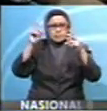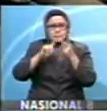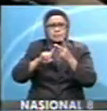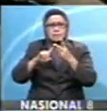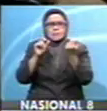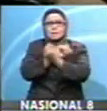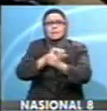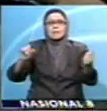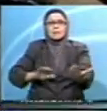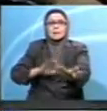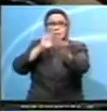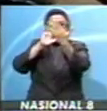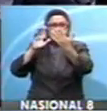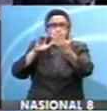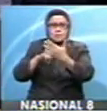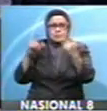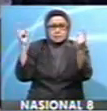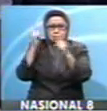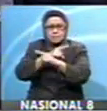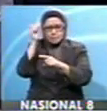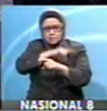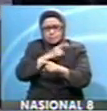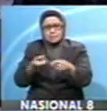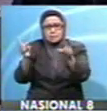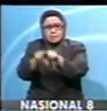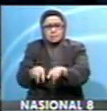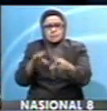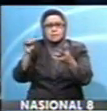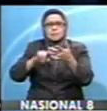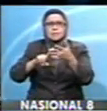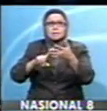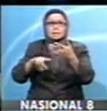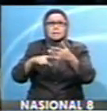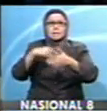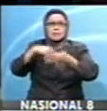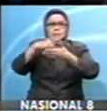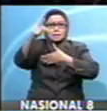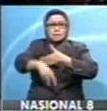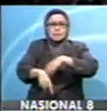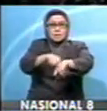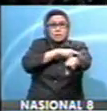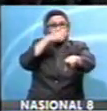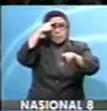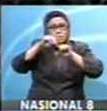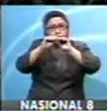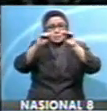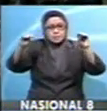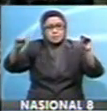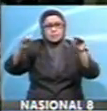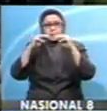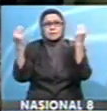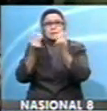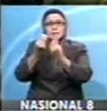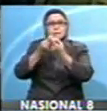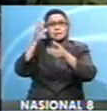bencana kerja-kerja pemulihan dan pelaksanaan program jangka panjang untuk mendidik masyarakat berdepan musibah banjir